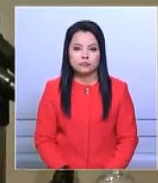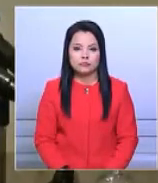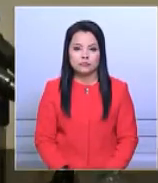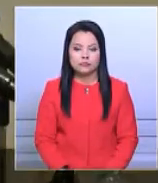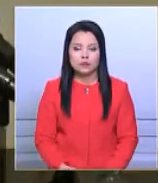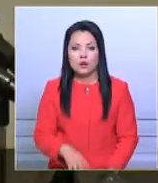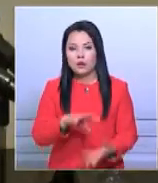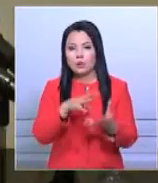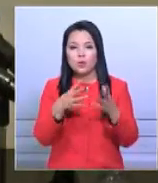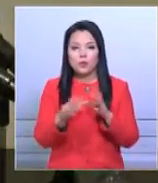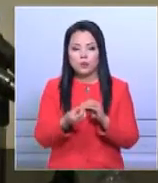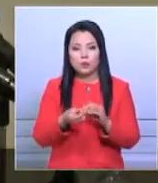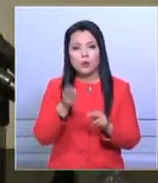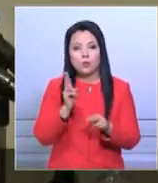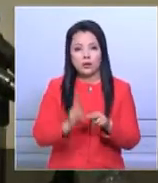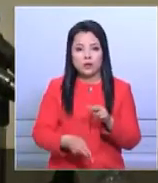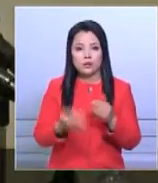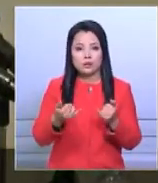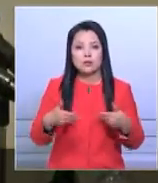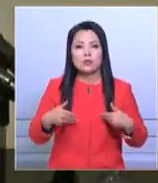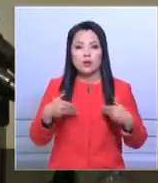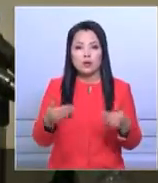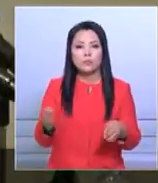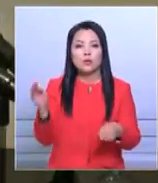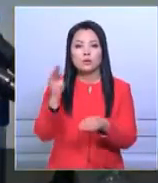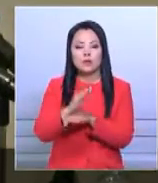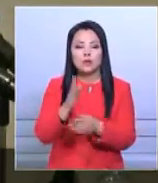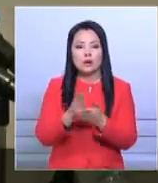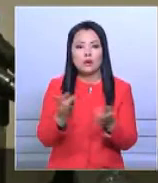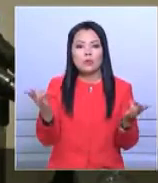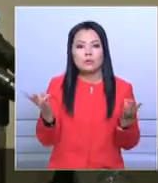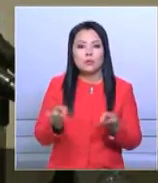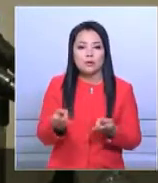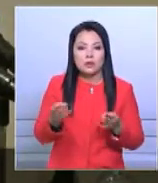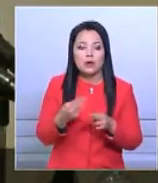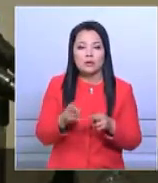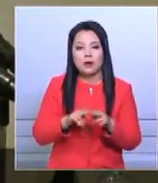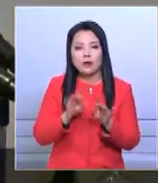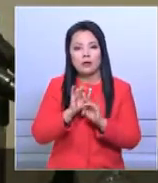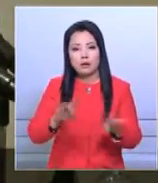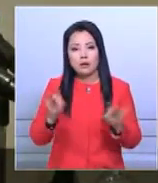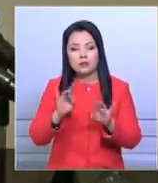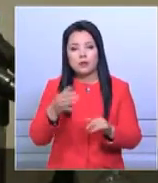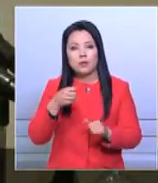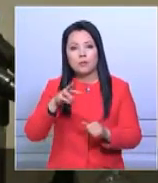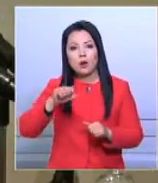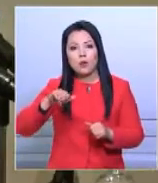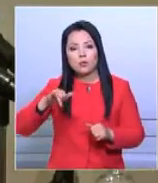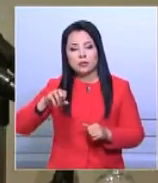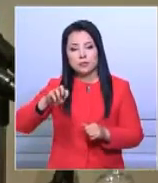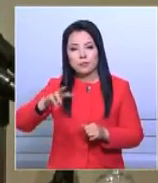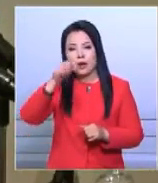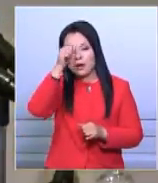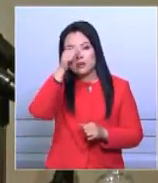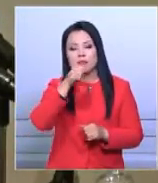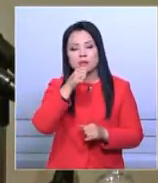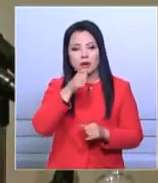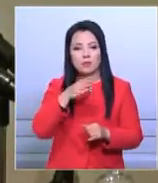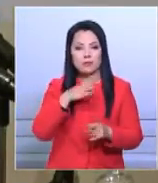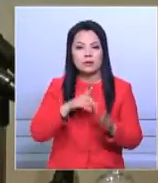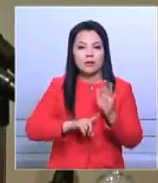Кездесудің қорытындысы бойынша біз қосымша кеңеске мұқтажбыз деген тоқтамға келіп, маусымда басқосуға келістік. Мұндай шақырту